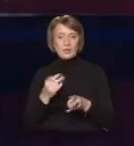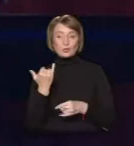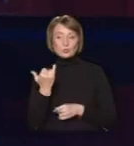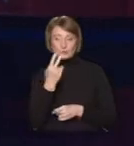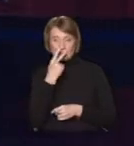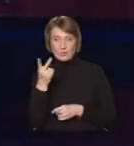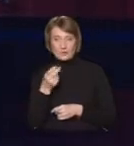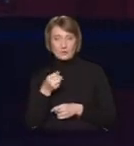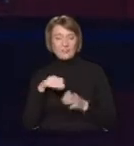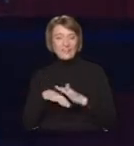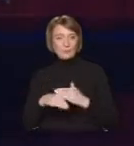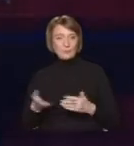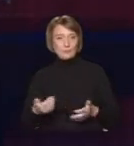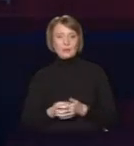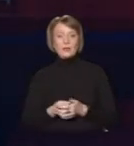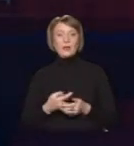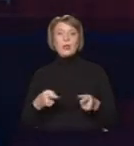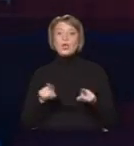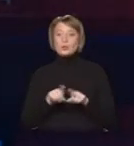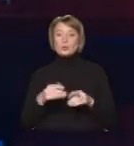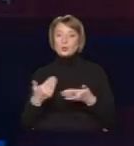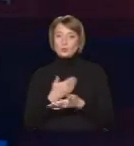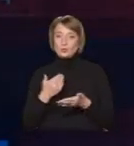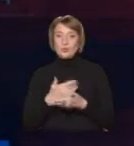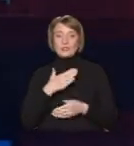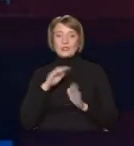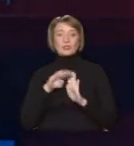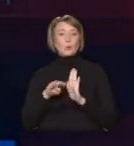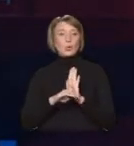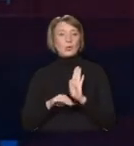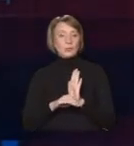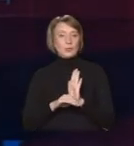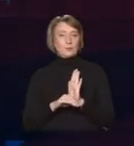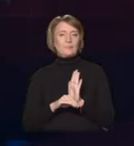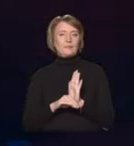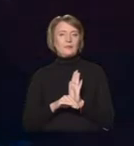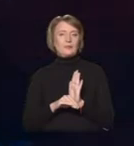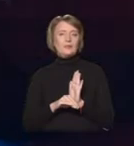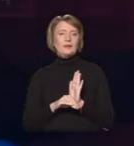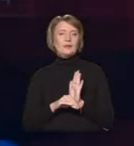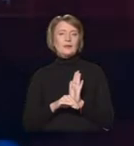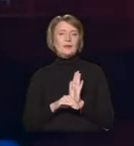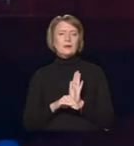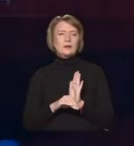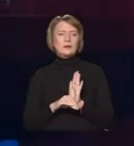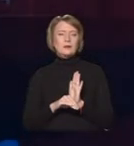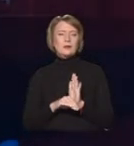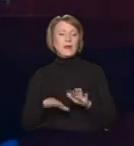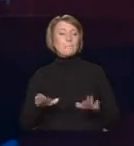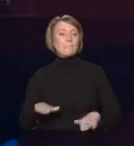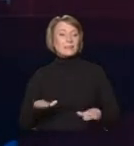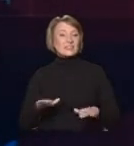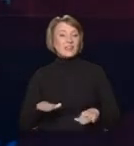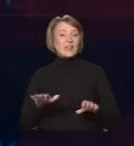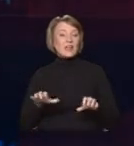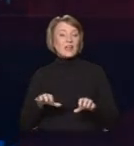цьому сюжеті. Так от, от знов-таки в контексті нашої програми нульової толерантності до корупції. Так? Міська влада, от нинішня,